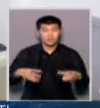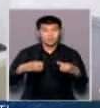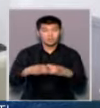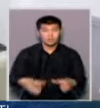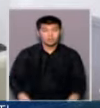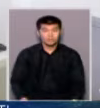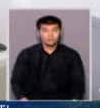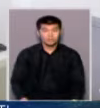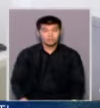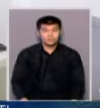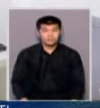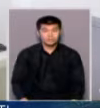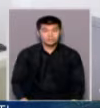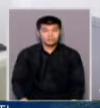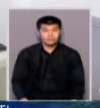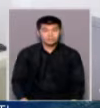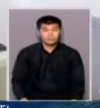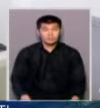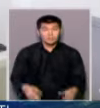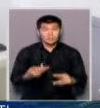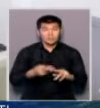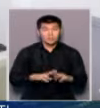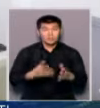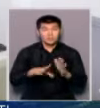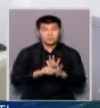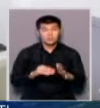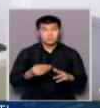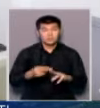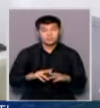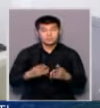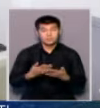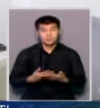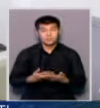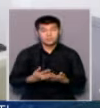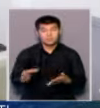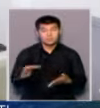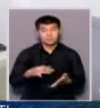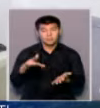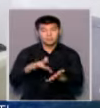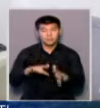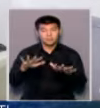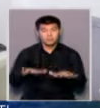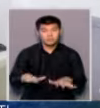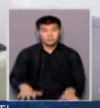комиссиясы. Одан бөлек аумақтық сайлау комиссиялары бұл енді ауданда және қалада орналасқан